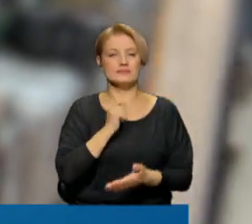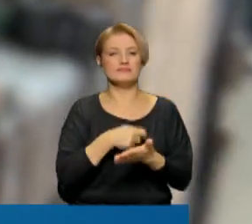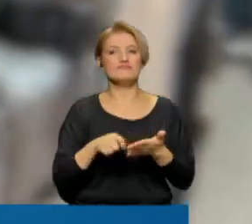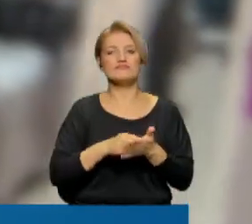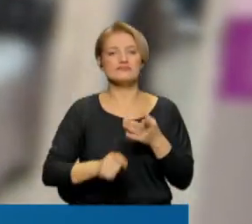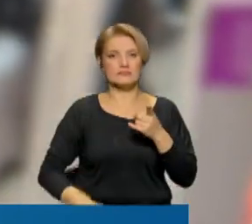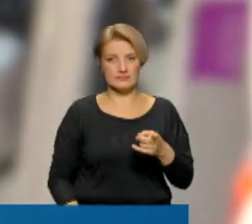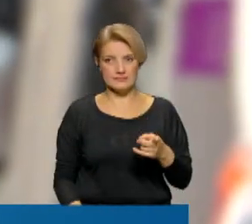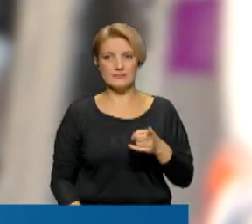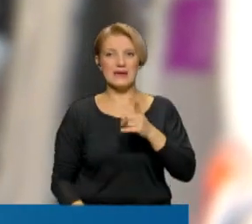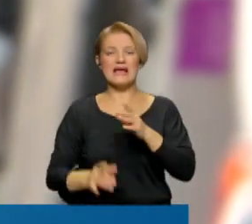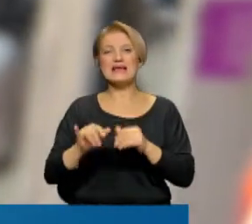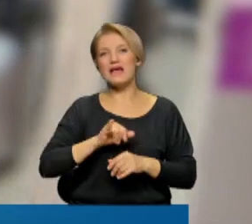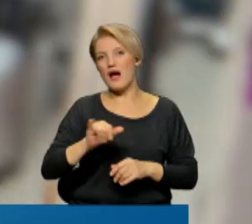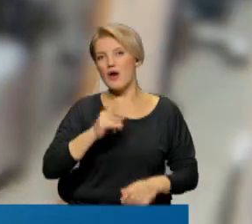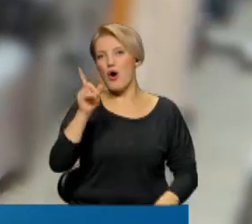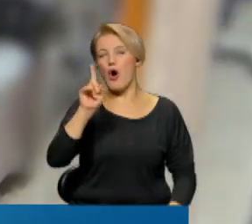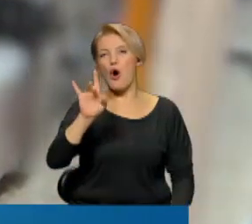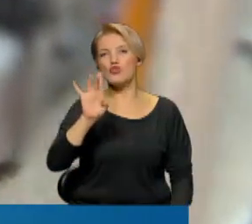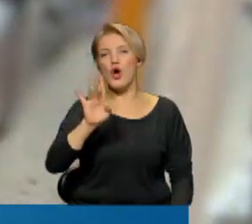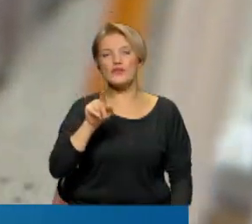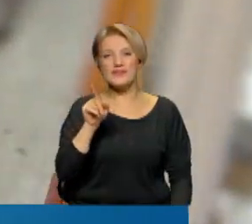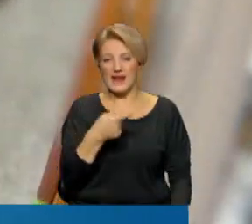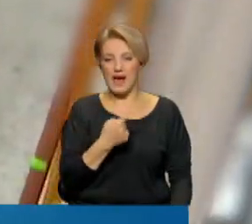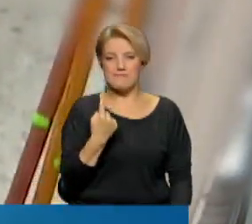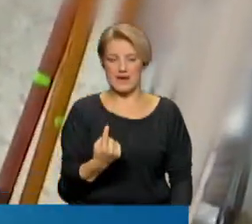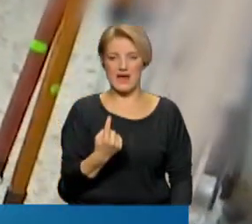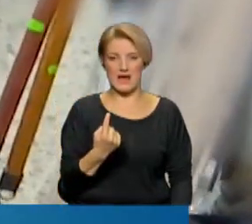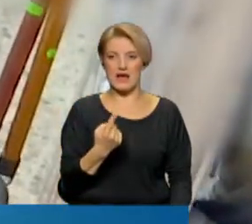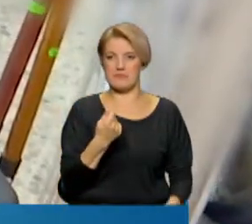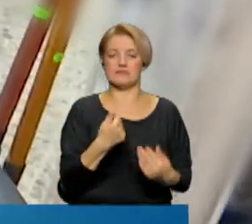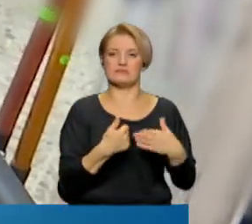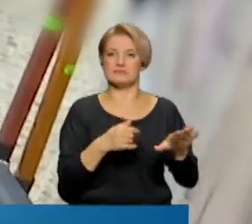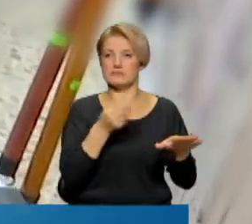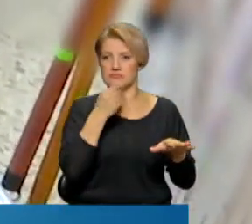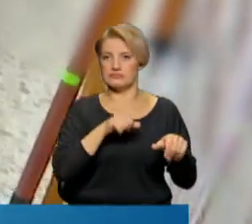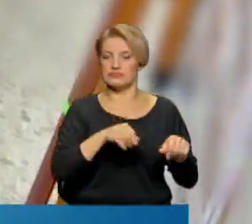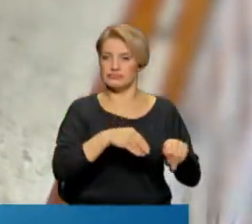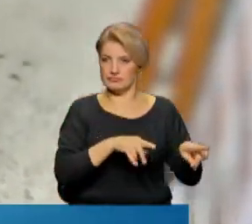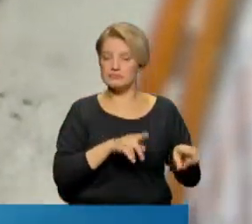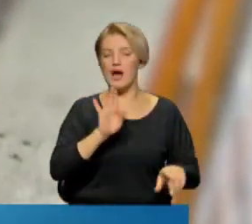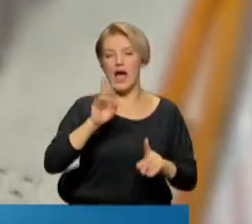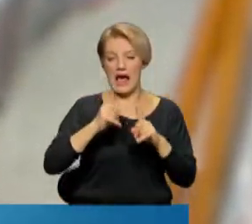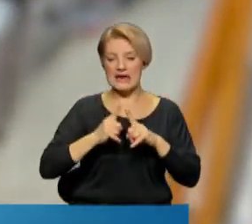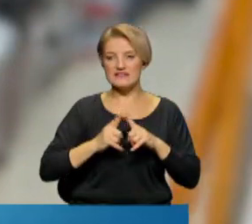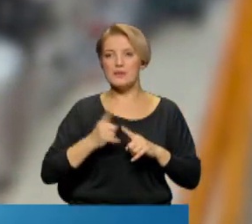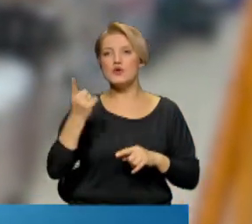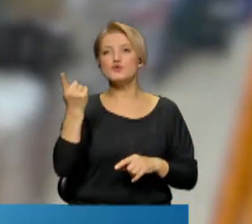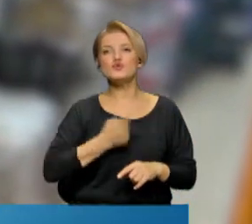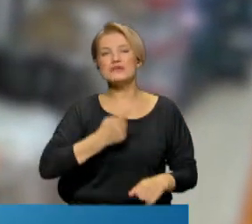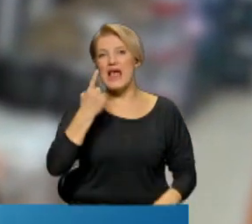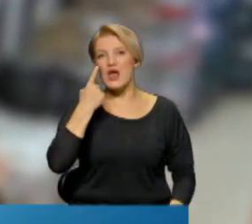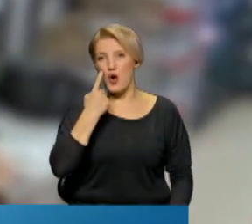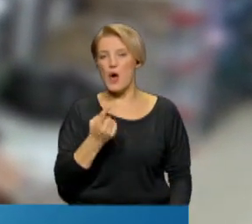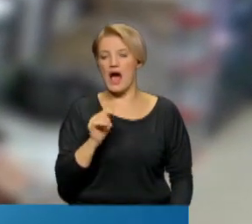ücretli maaşının yaklaşık 14'te 1'iyle bu gıda alışverişini yapabiliyor. Eğer hesabı yüzdeye vurursak